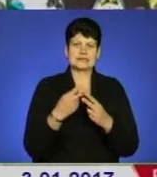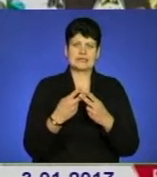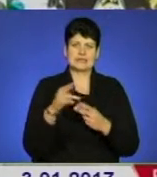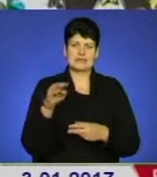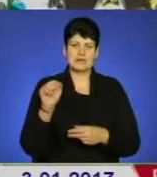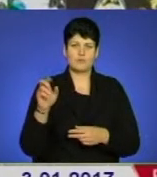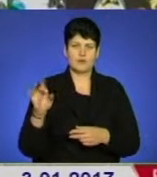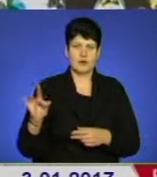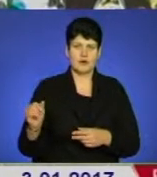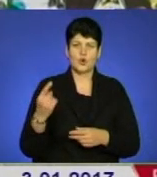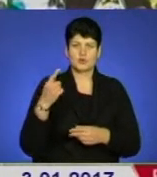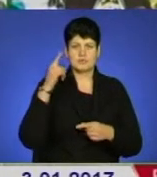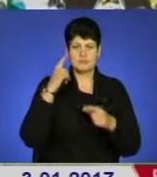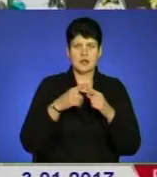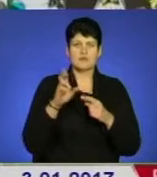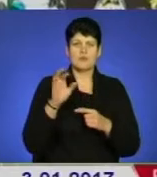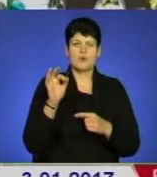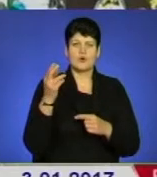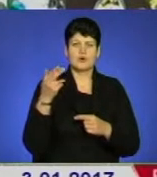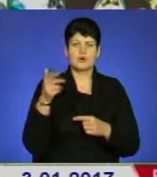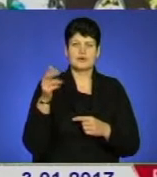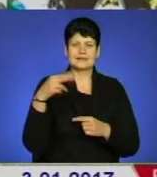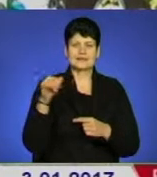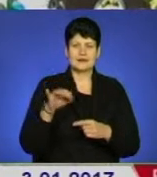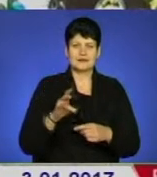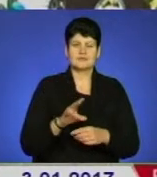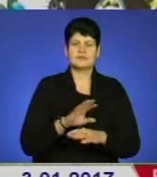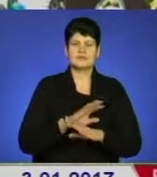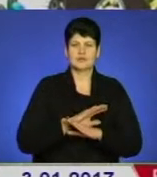Один брат, Богдан, загинув десь на сході